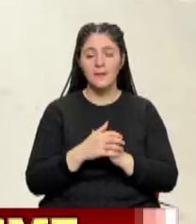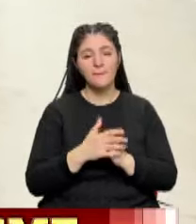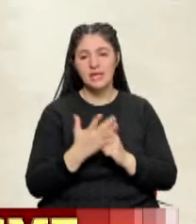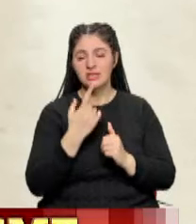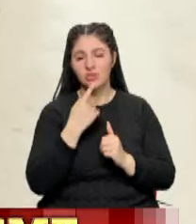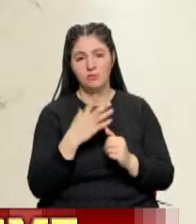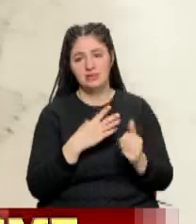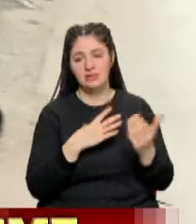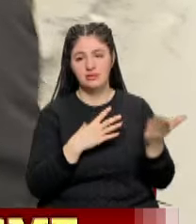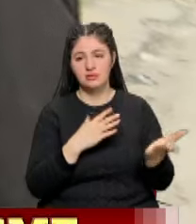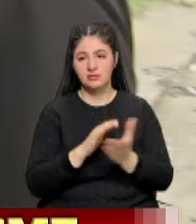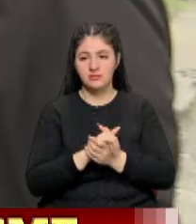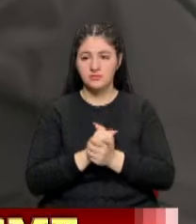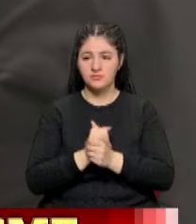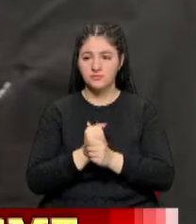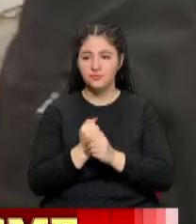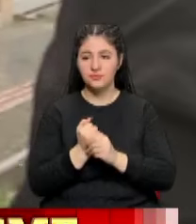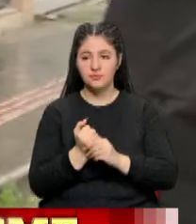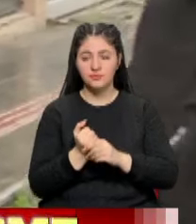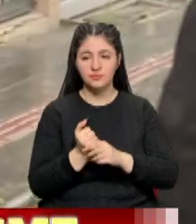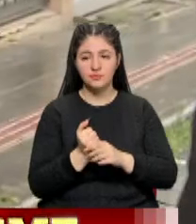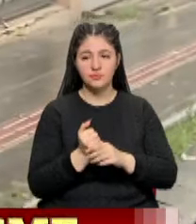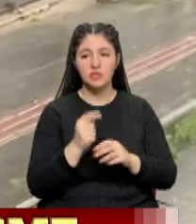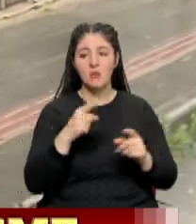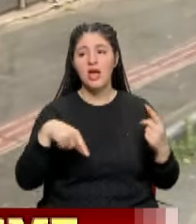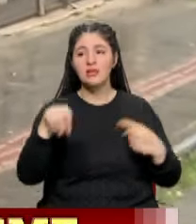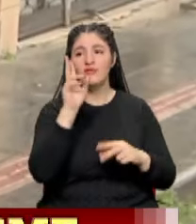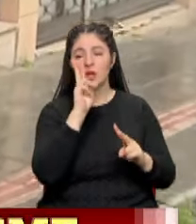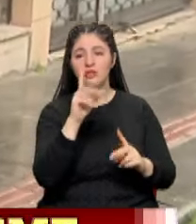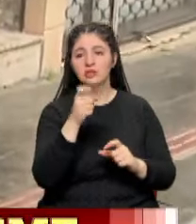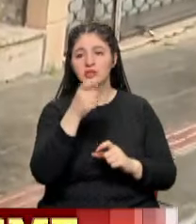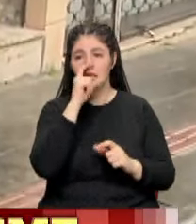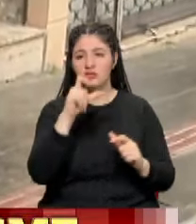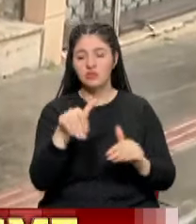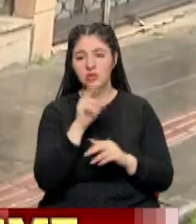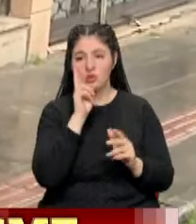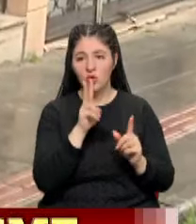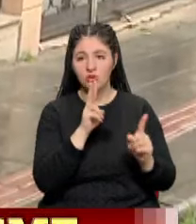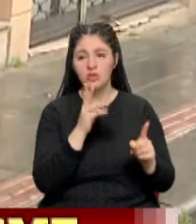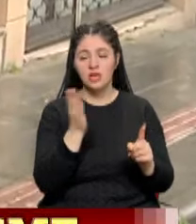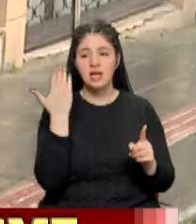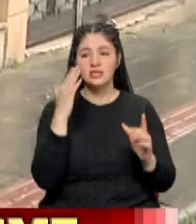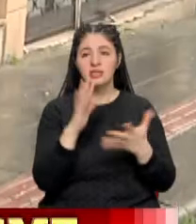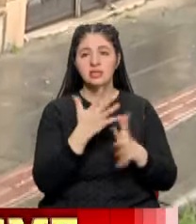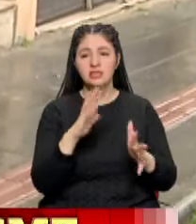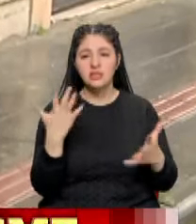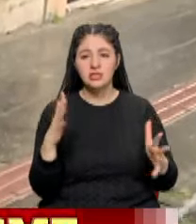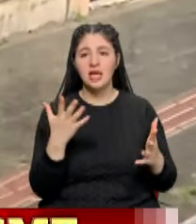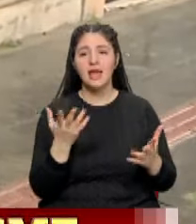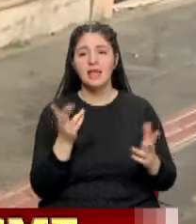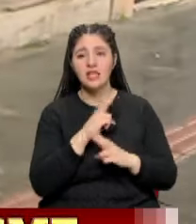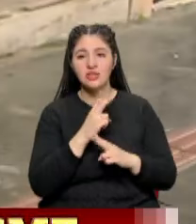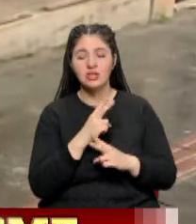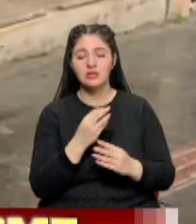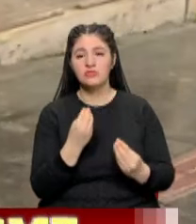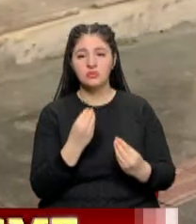ne söylersiniz? Yani bu etrafı görüyorsunuz, Saray Caddesi'ni görüyorsunuz. Eski ışıltısını, eski